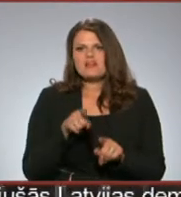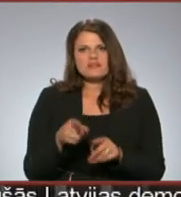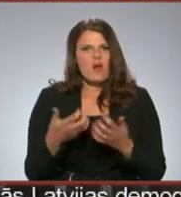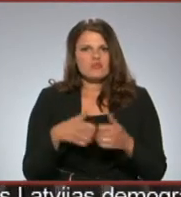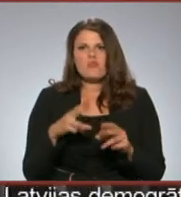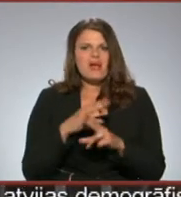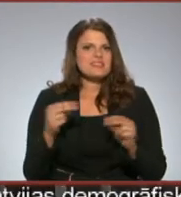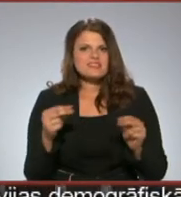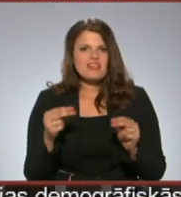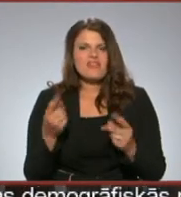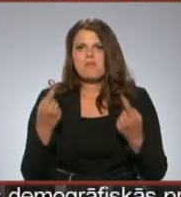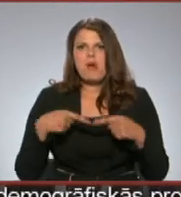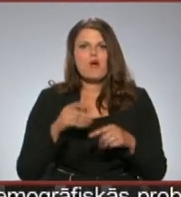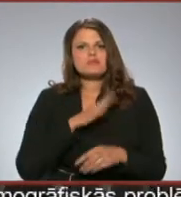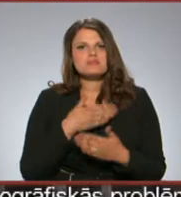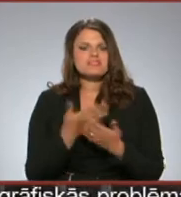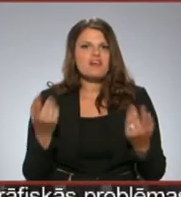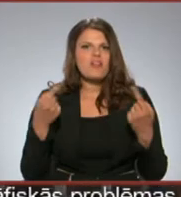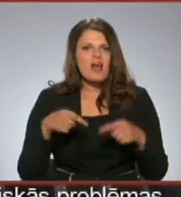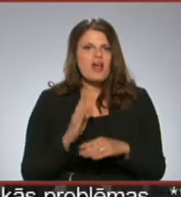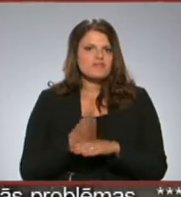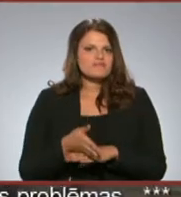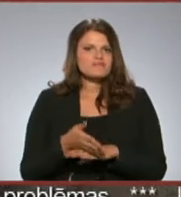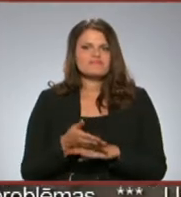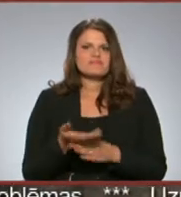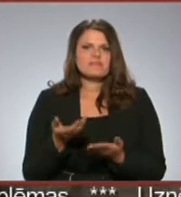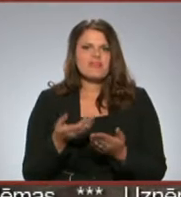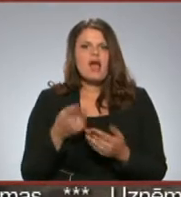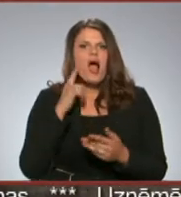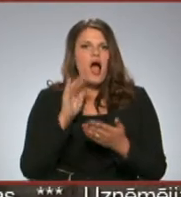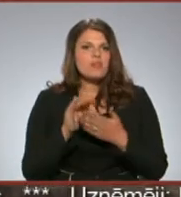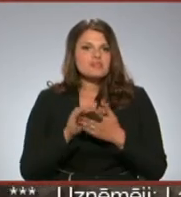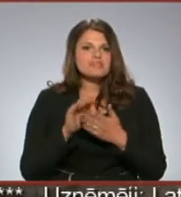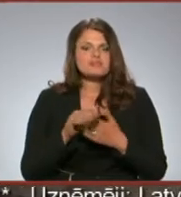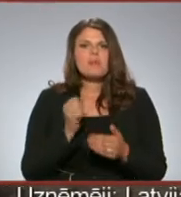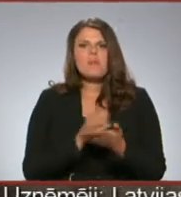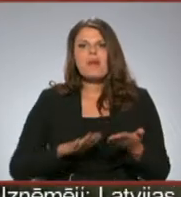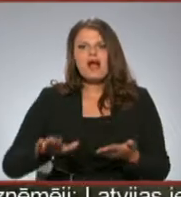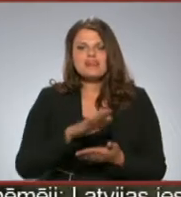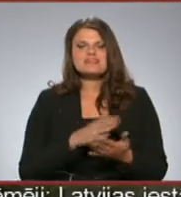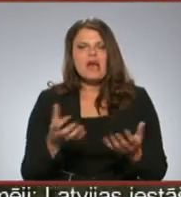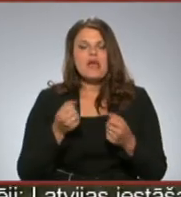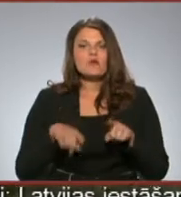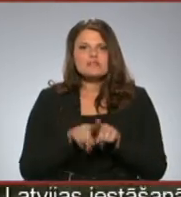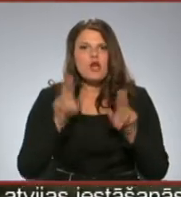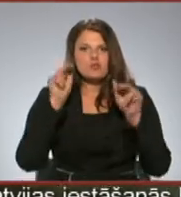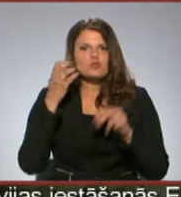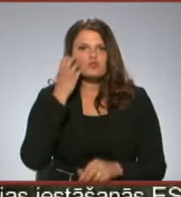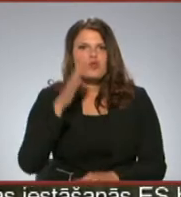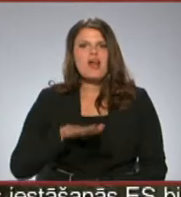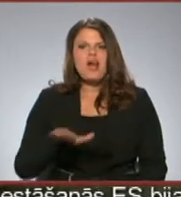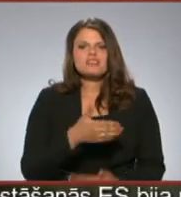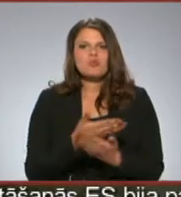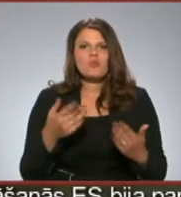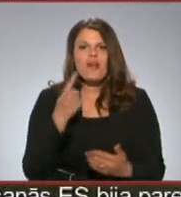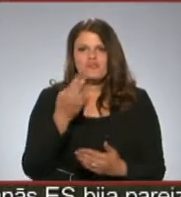ir bankrots pēc kāda laika un nepatikšanas tikai. Atpazīstamību Lēdmanas pagastā iemantojas arī Trušu karaliste, kas šobrīd